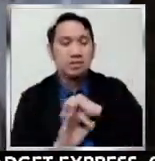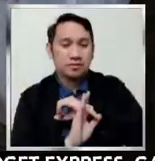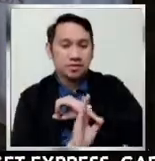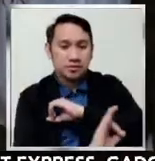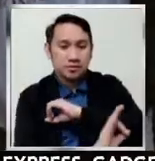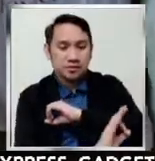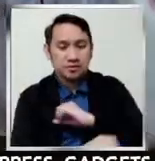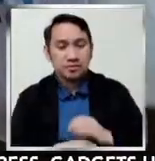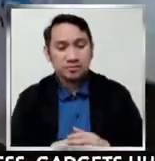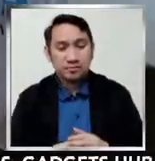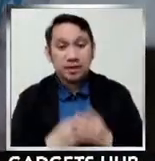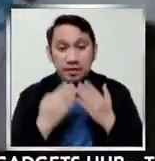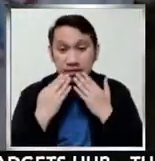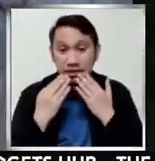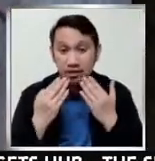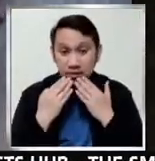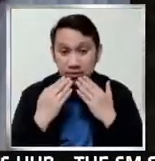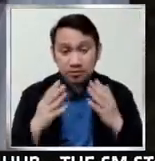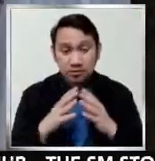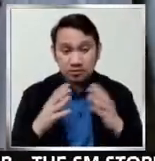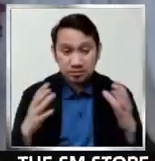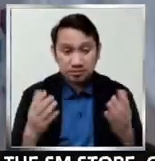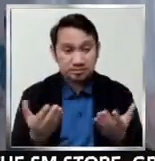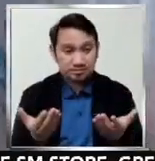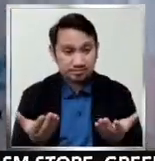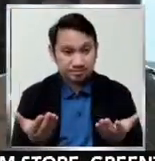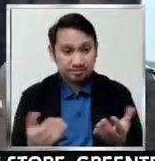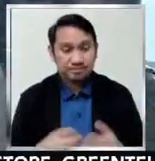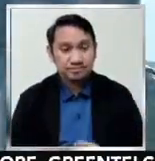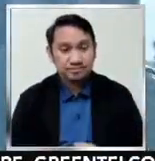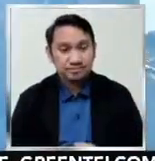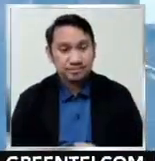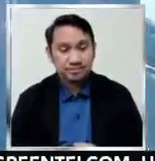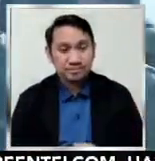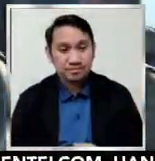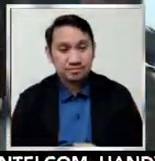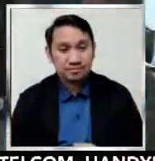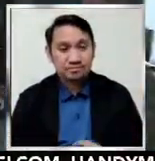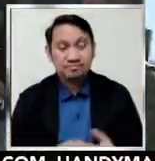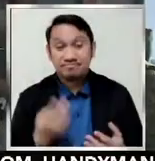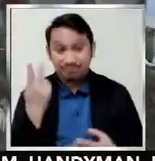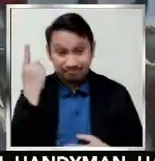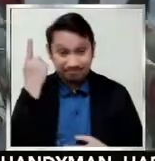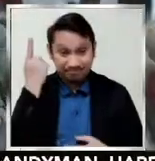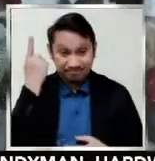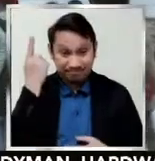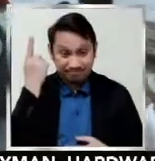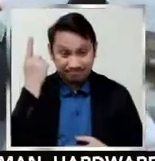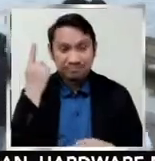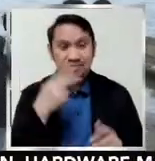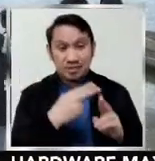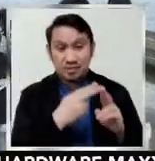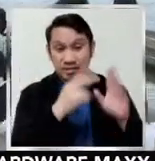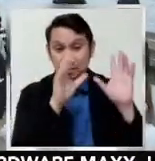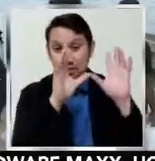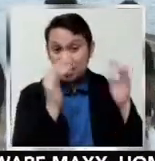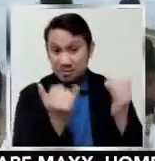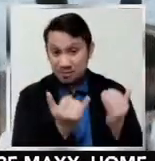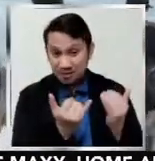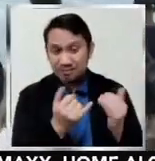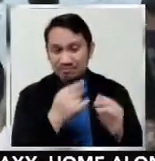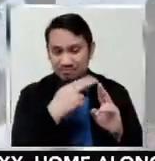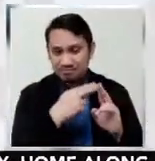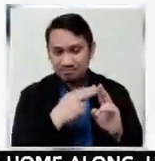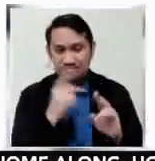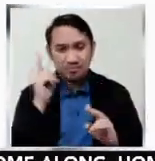Maraming salamat sa Rhea Generics and Filusa at Ever Bilena Cosmetics Incorporated sa pagsuporta sa